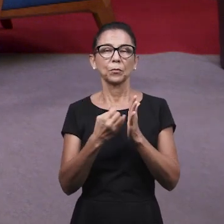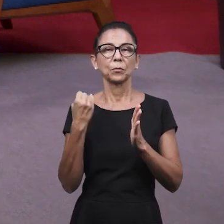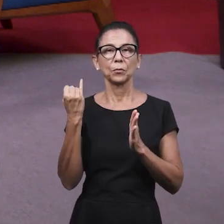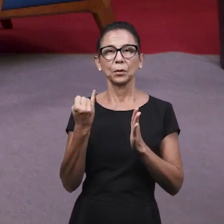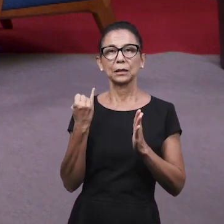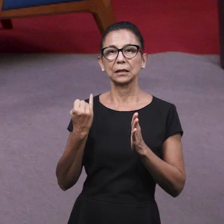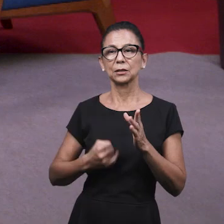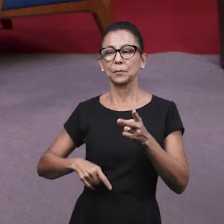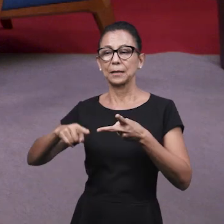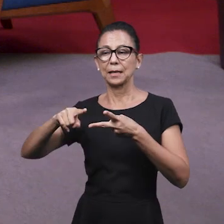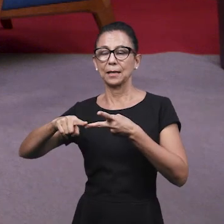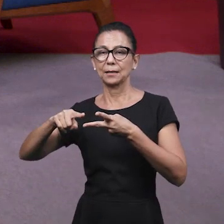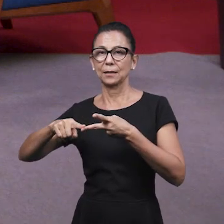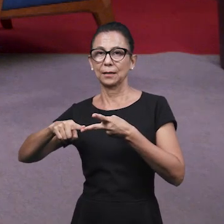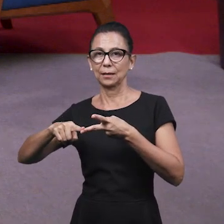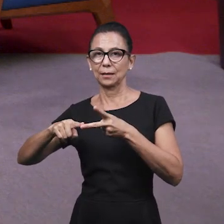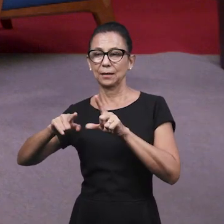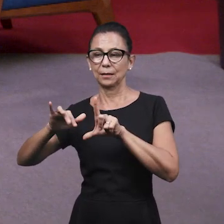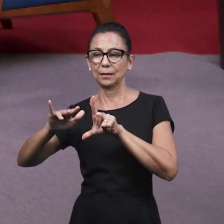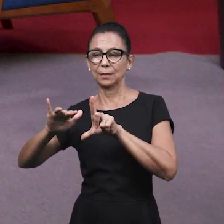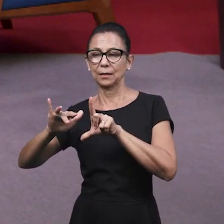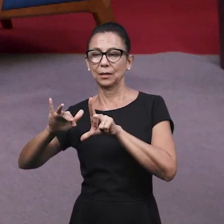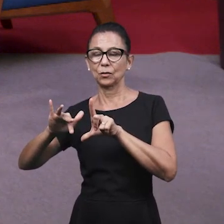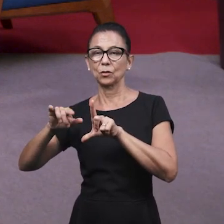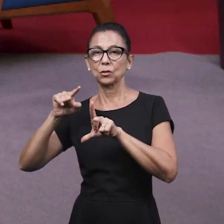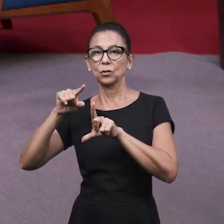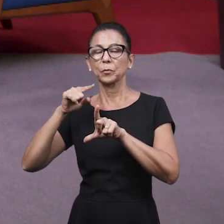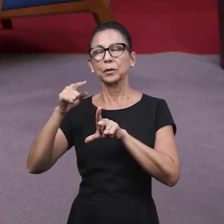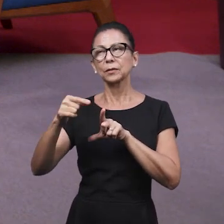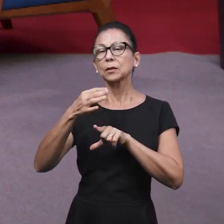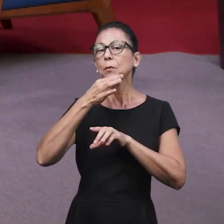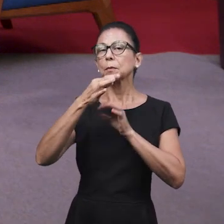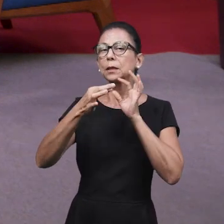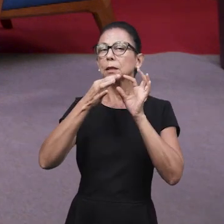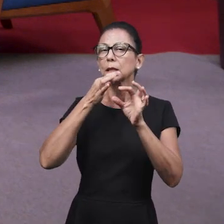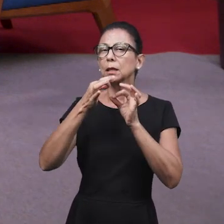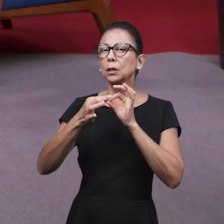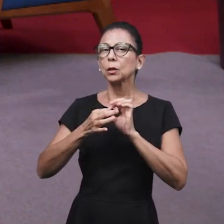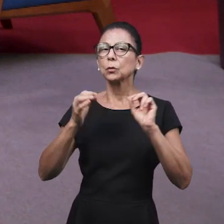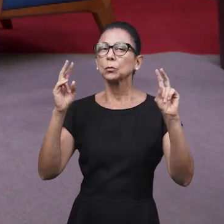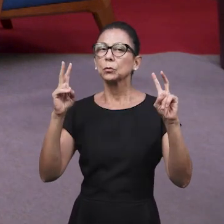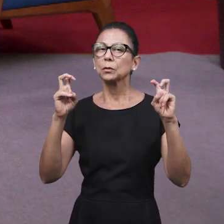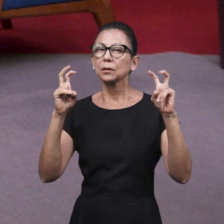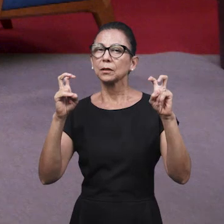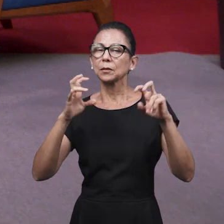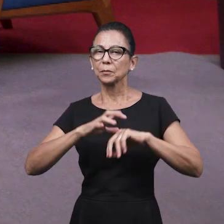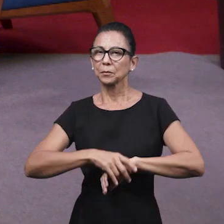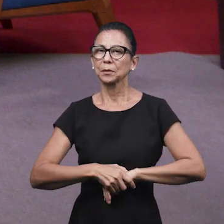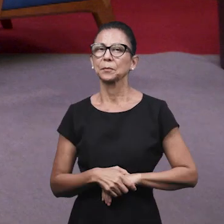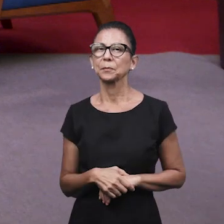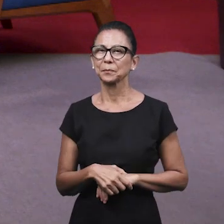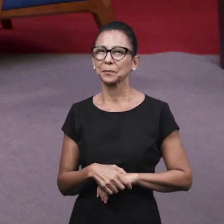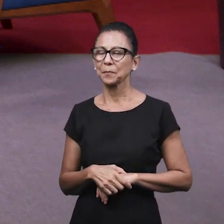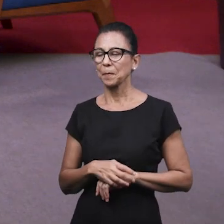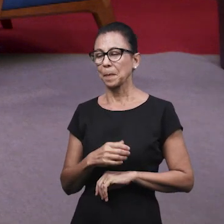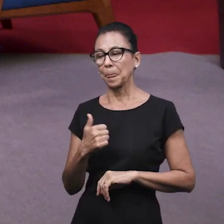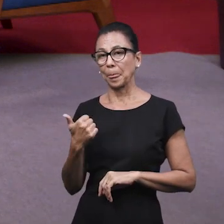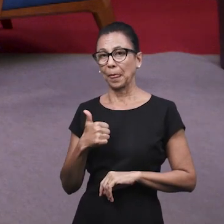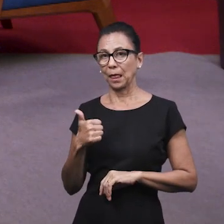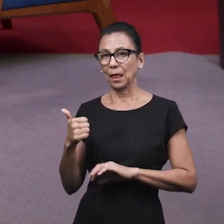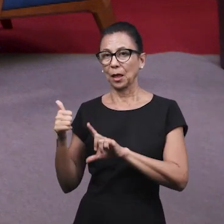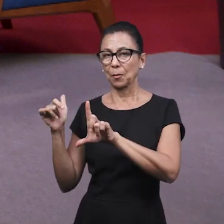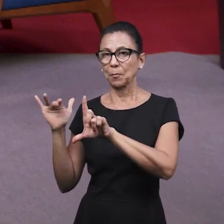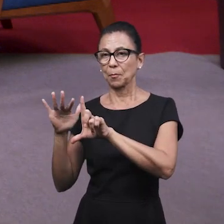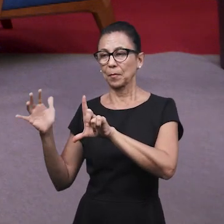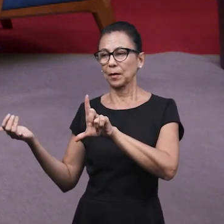semaine. Pointez l'appareil photo de votre smartphone vers ce point, vous allez être redirigé vers WhatsApp. Et